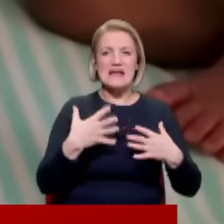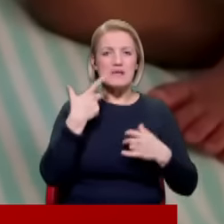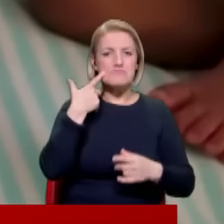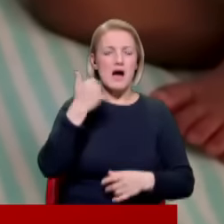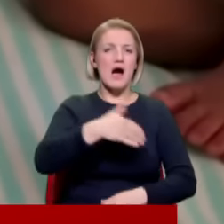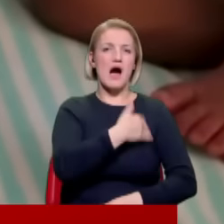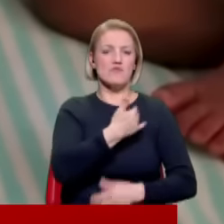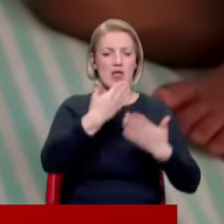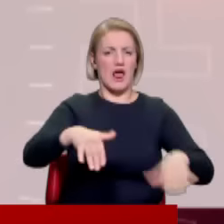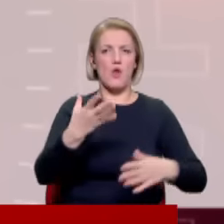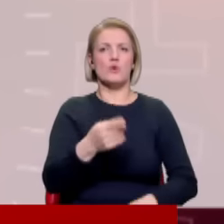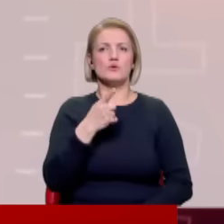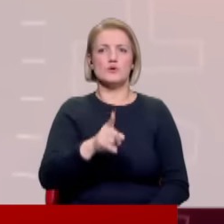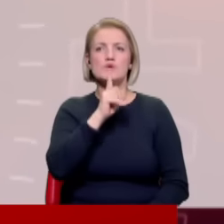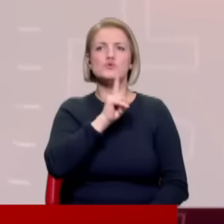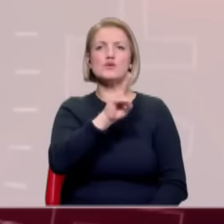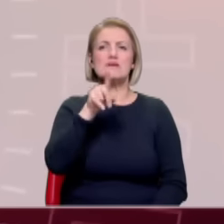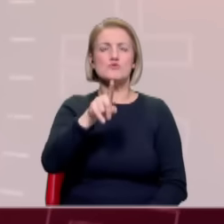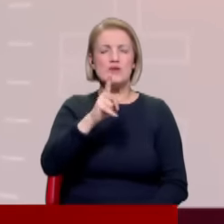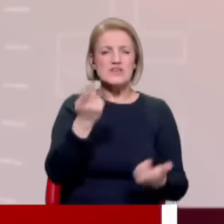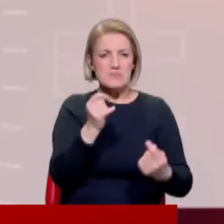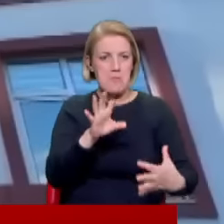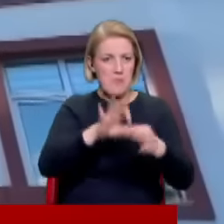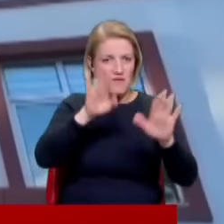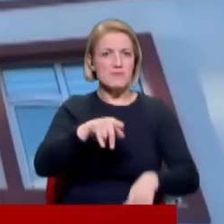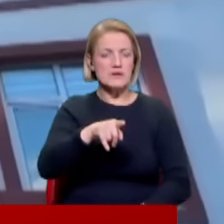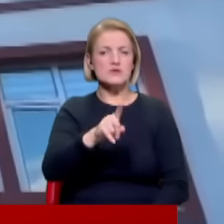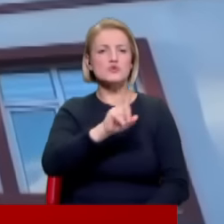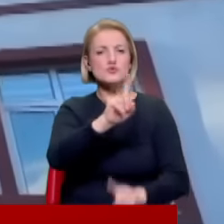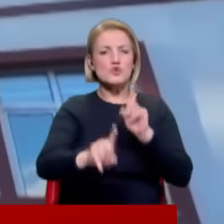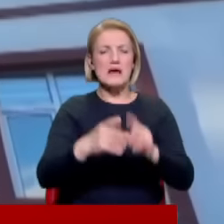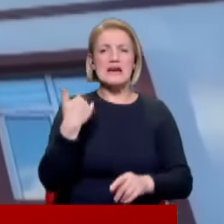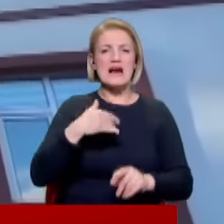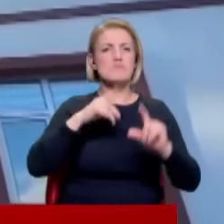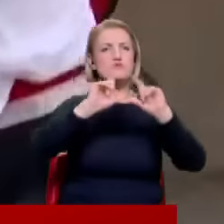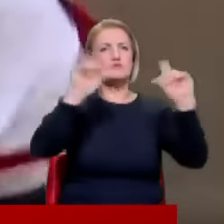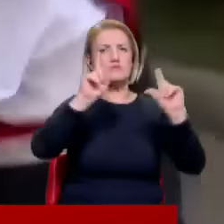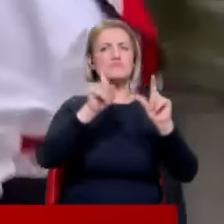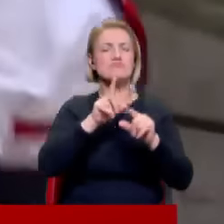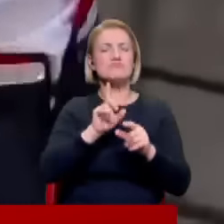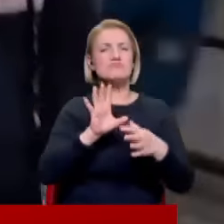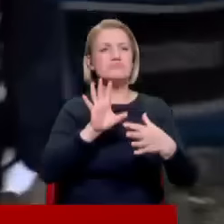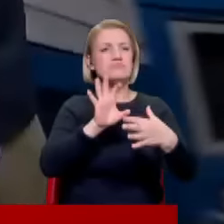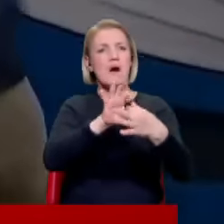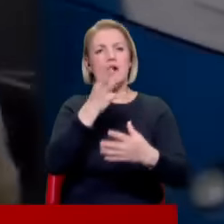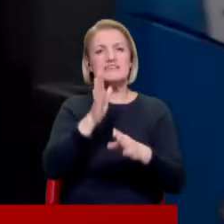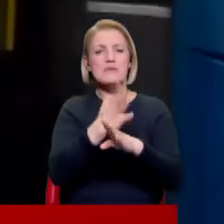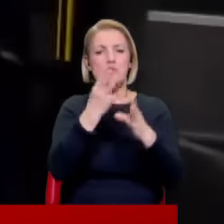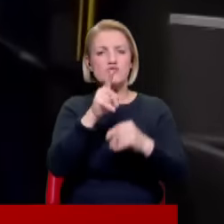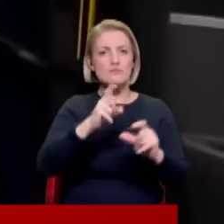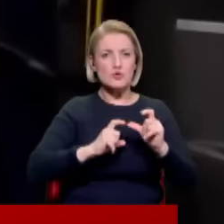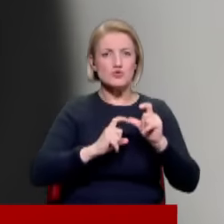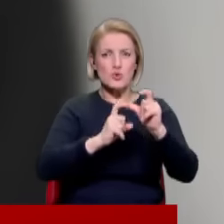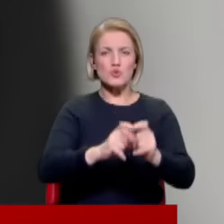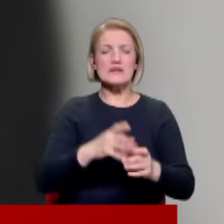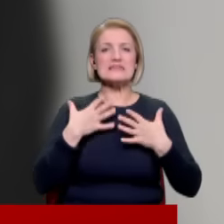Bakanlığı avukatı engel oldu. 112'nin bu işte parmağı var mı? Soruşturmanın kamu görevlilerine de genişletilmesine sebep olabilecek bu soru